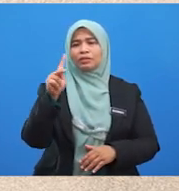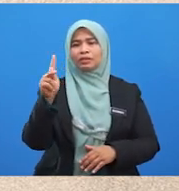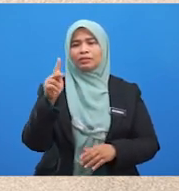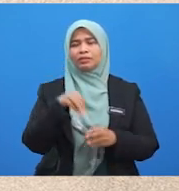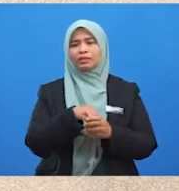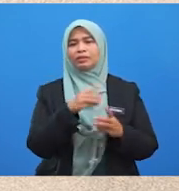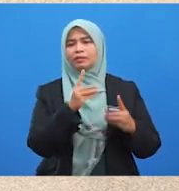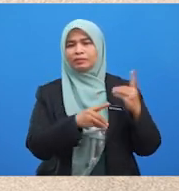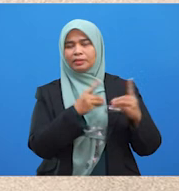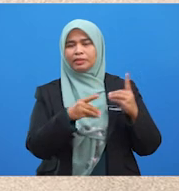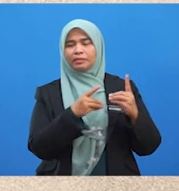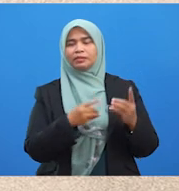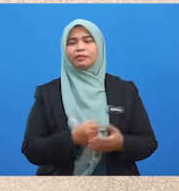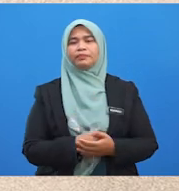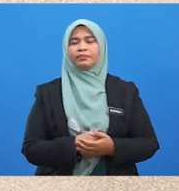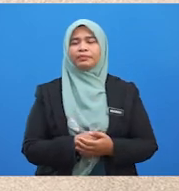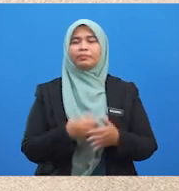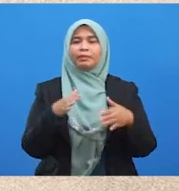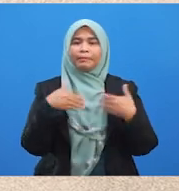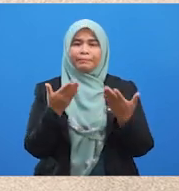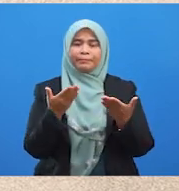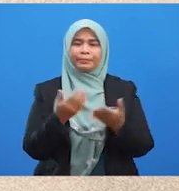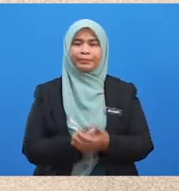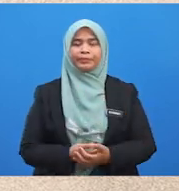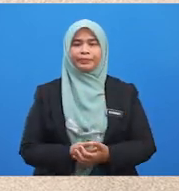Adakah murid-murid dapat memperincikannya?